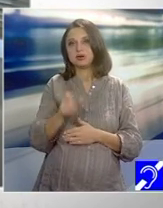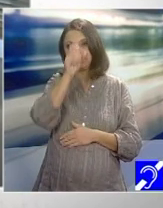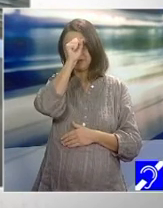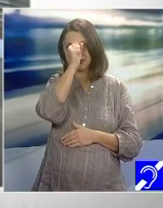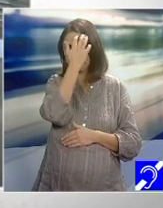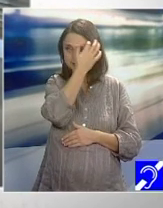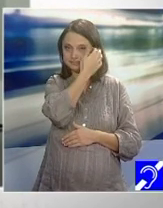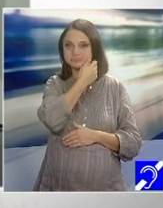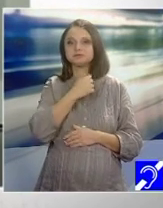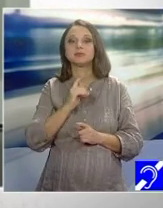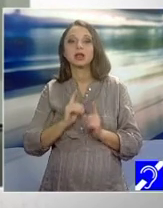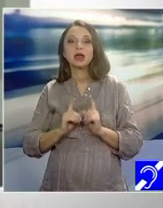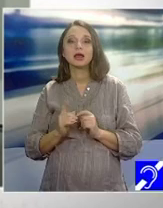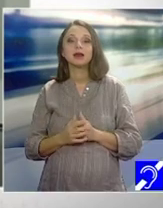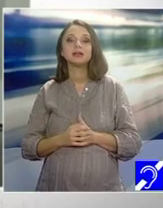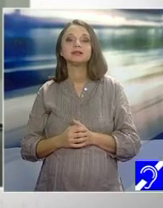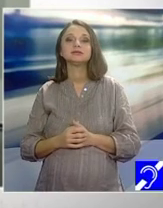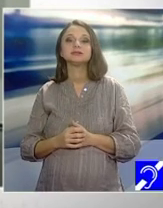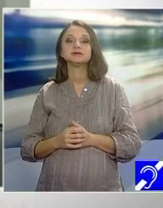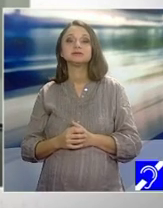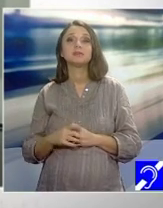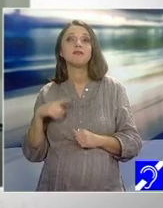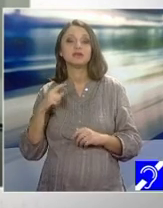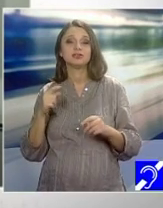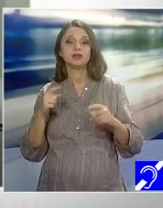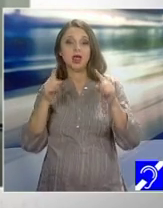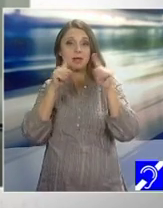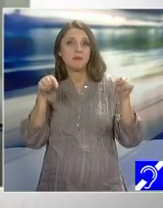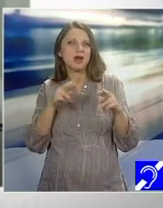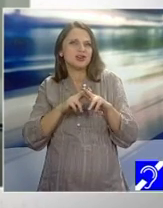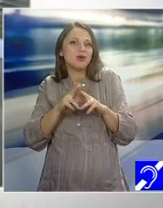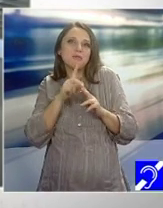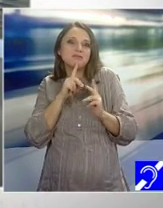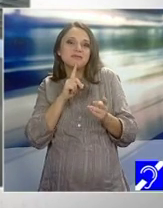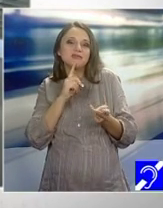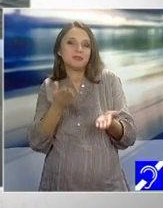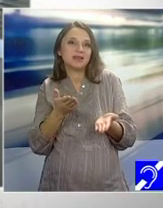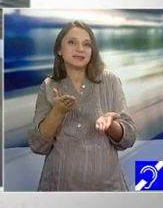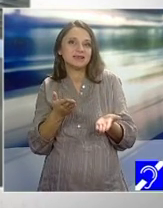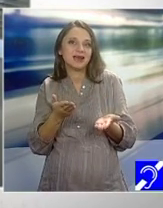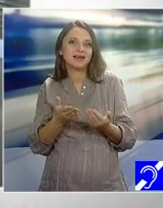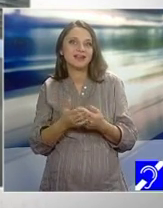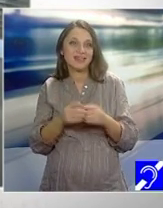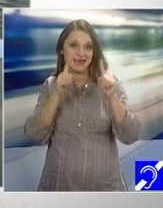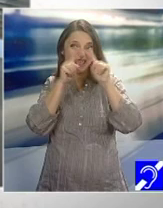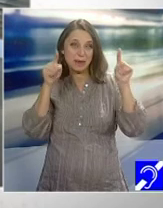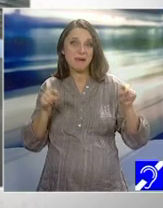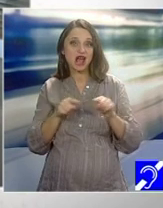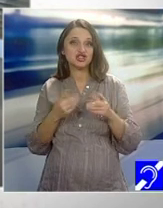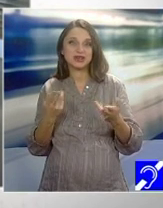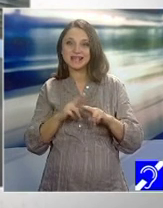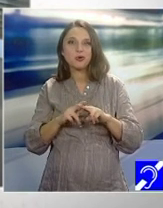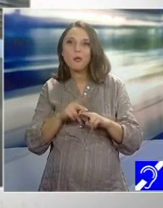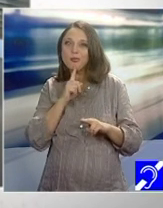persoanelor nevăzătoare, chiar și imagini, sau nici nu știu cum se numesc într-un fel anume aceste